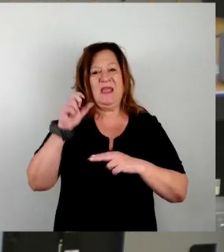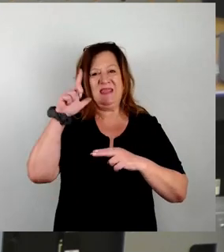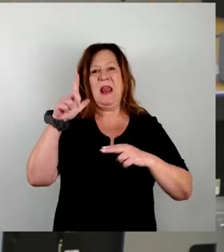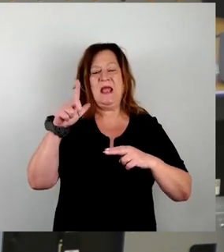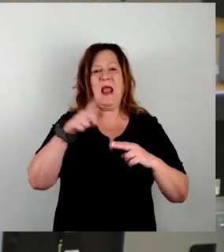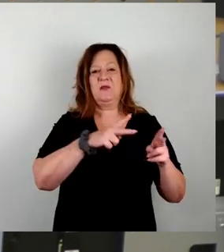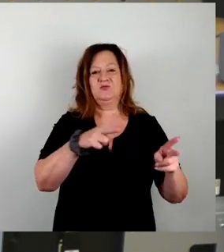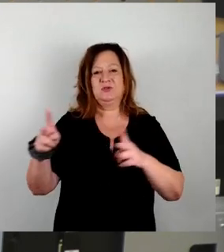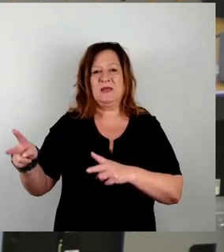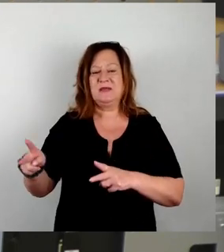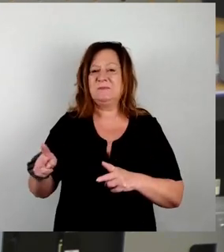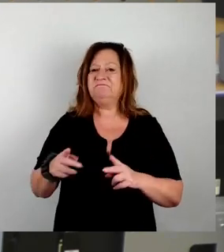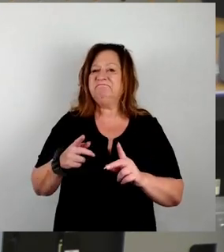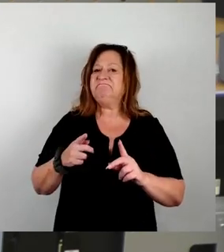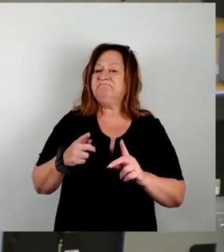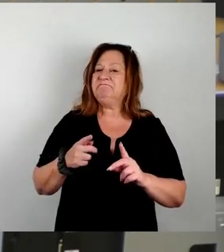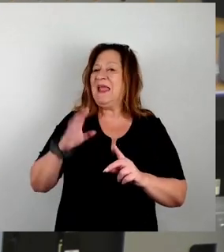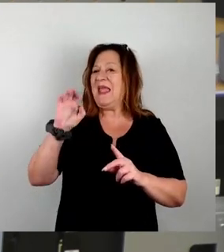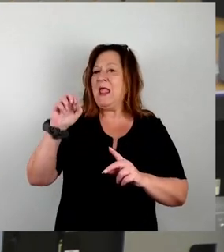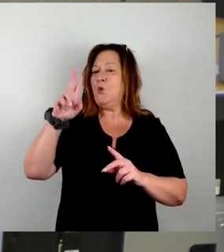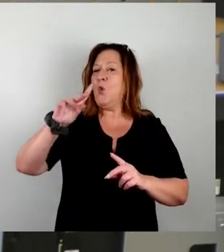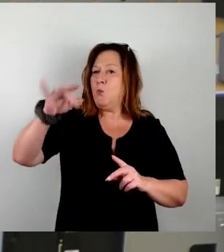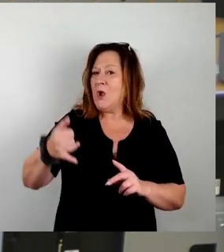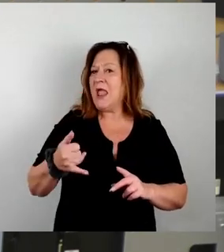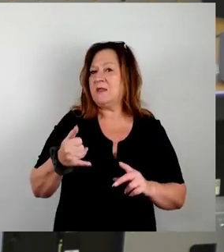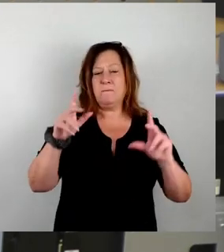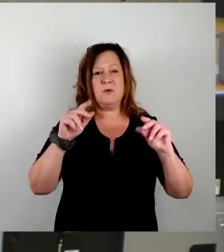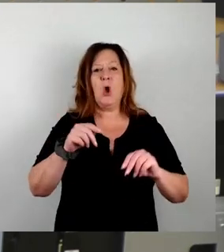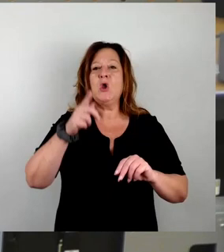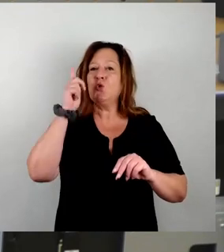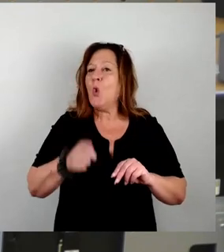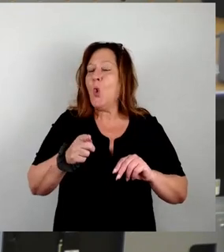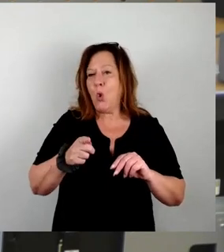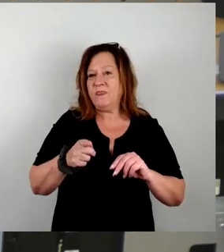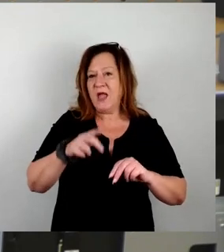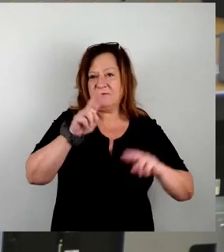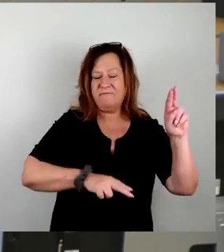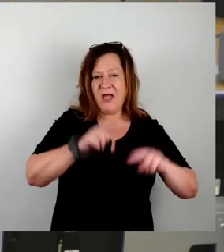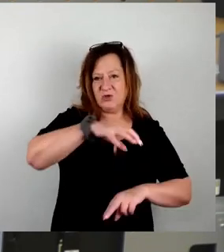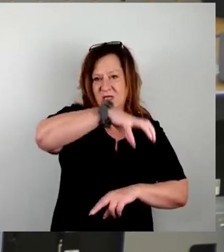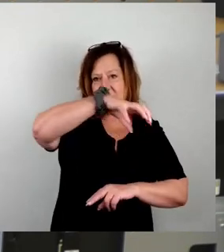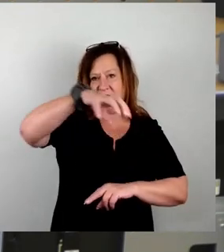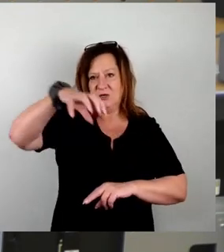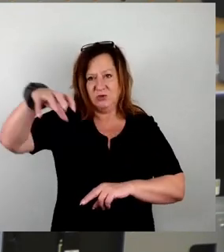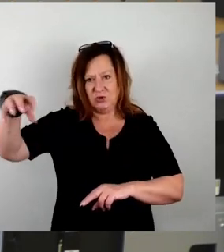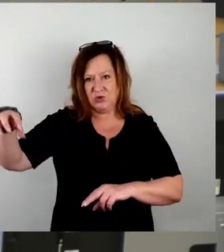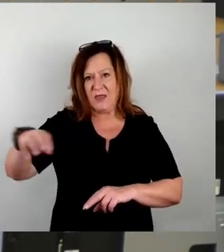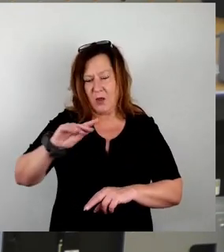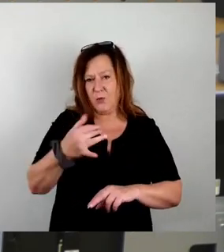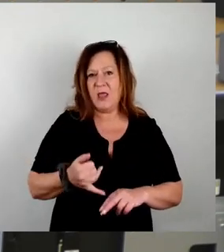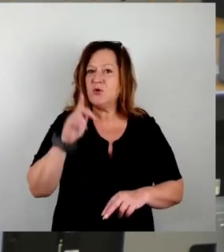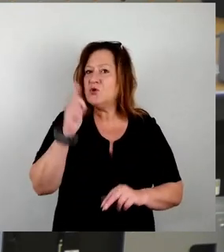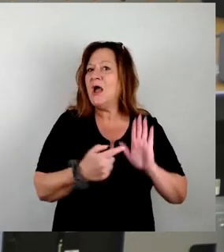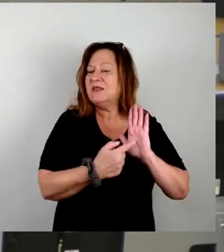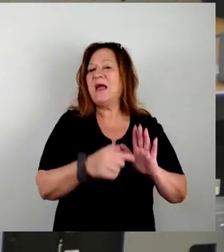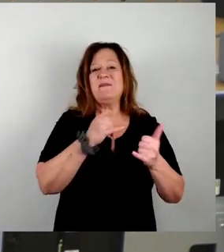dieses EU-Projekts ist die Förderung von 100 Städten in Europa, welche zu Vorzeigestädten werden sollen. Sie sollen zeigen, wie eine klimafreundliche